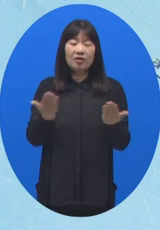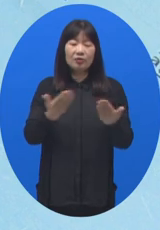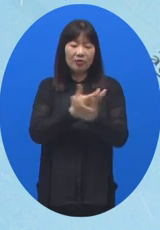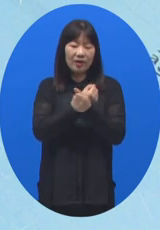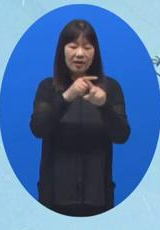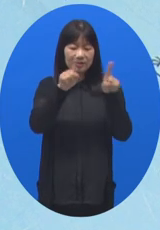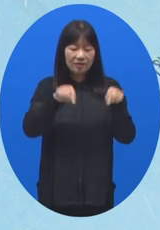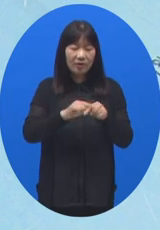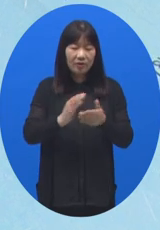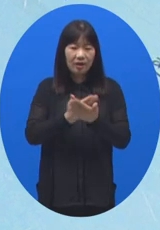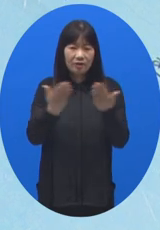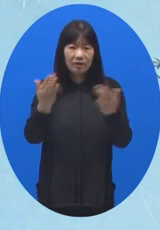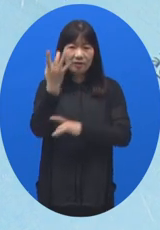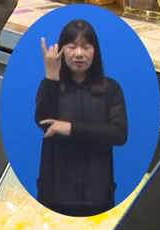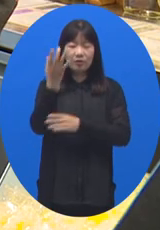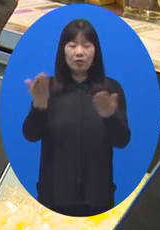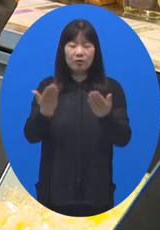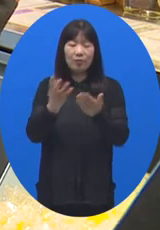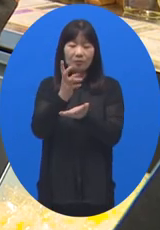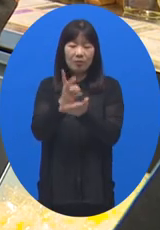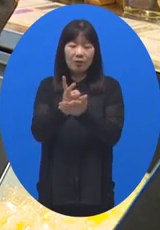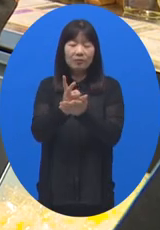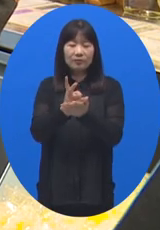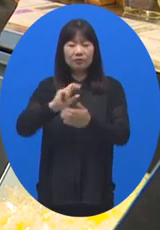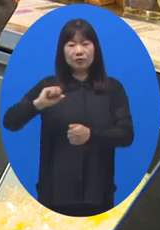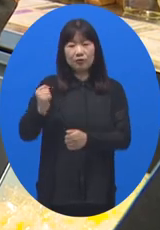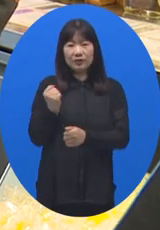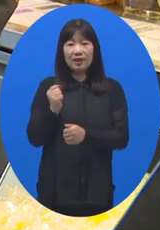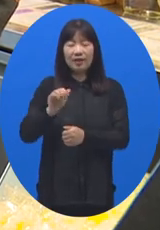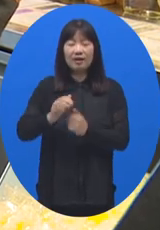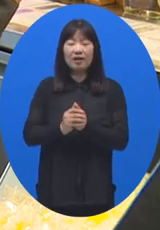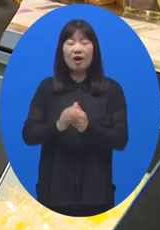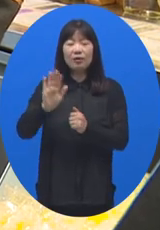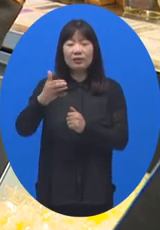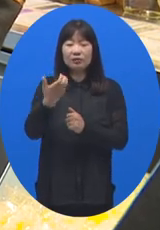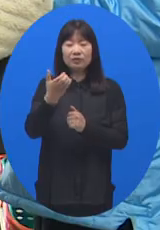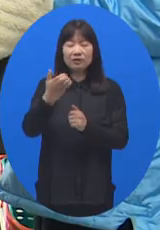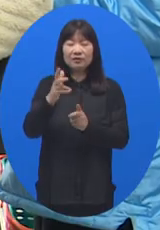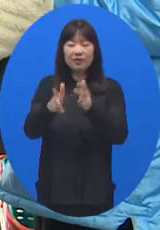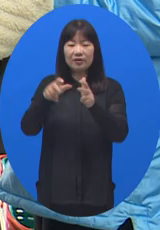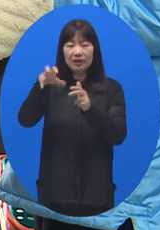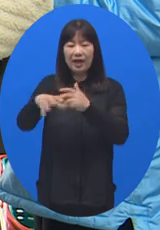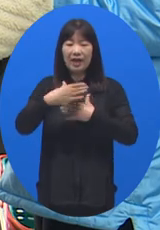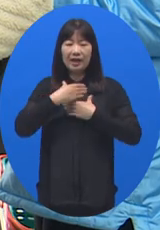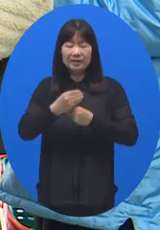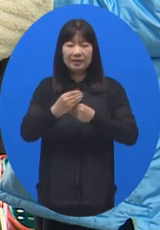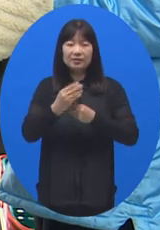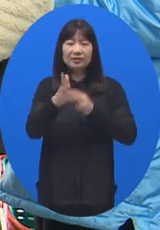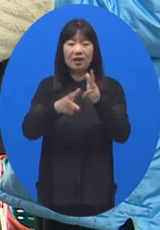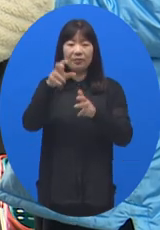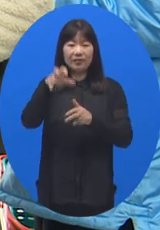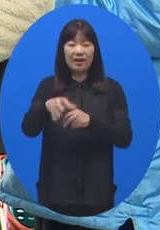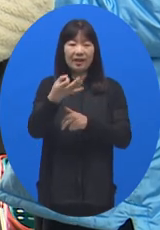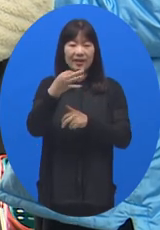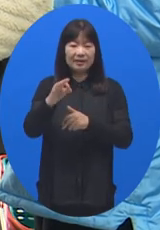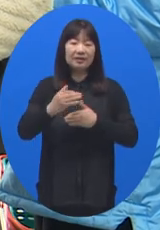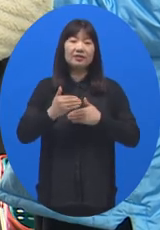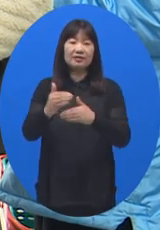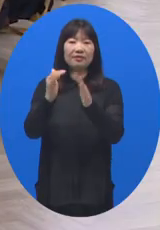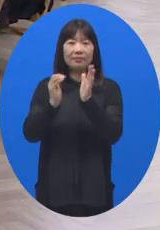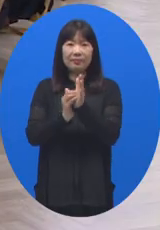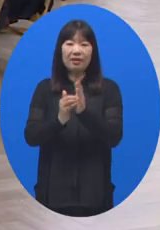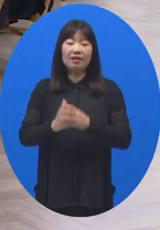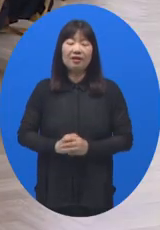작성 및 교부 등 기초 노동법을 준수한 사업장 990 개소에 대한 안심 사업장 인증 을 진행했습니다